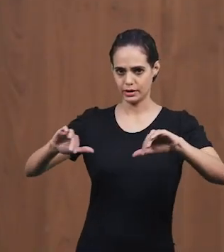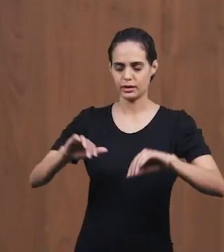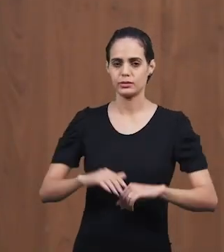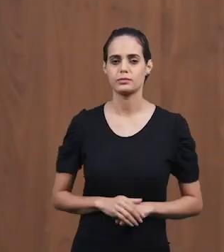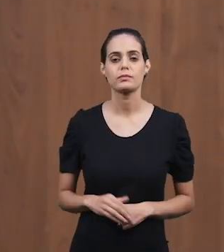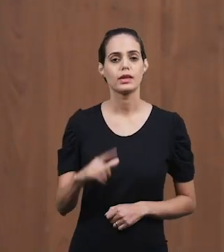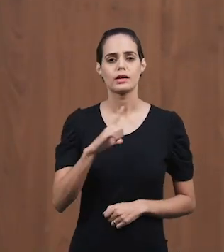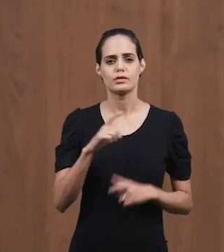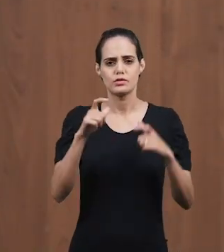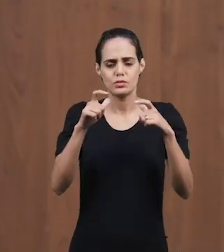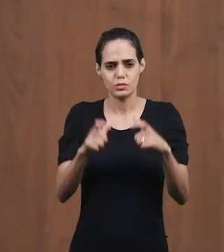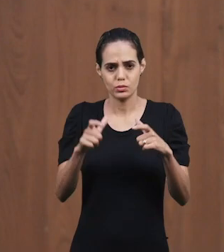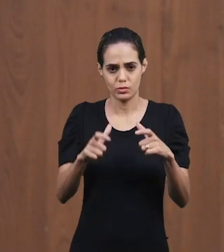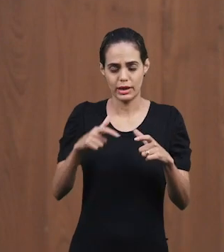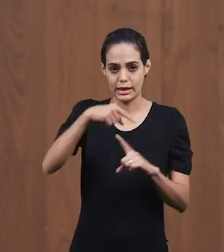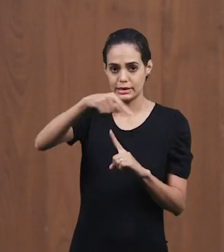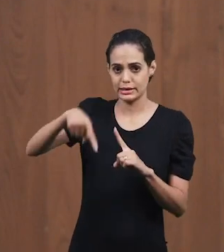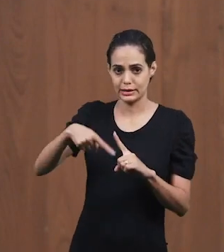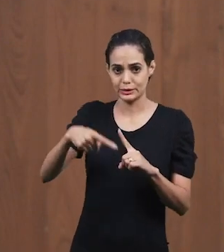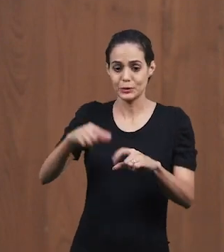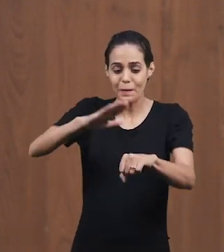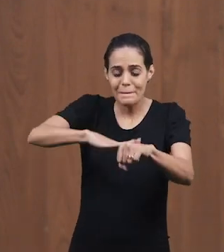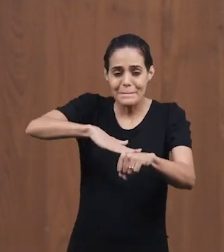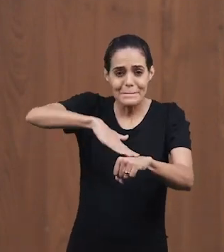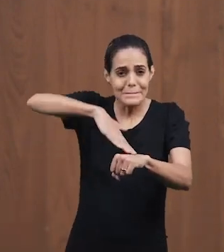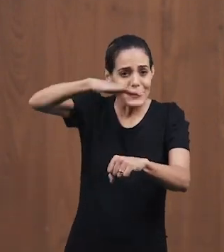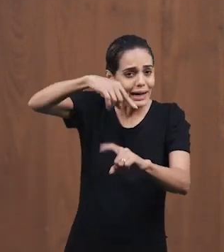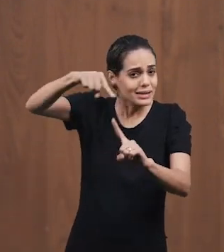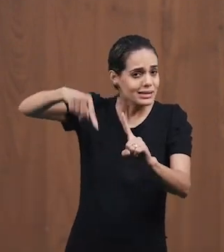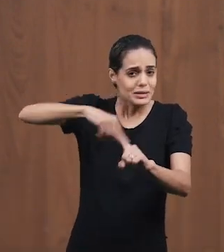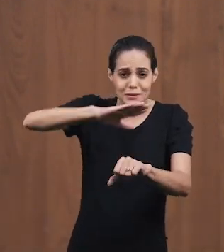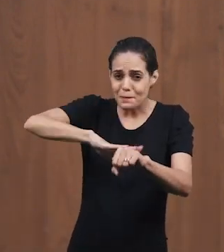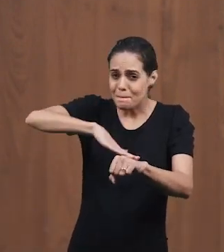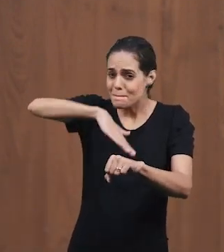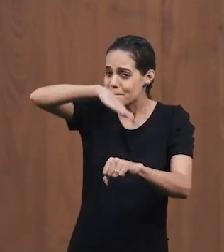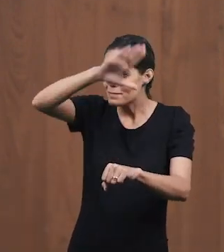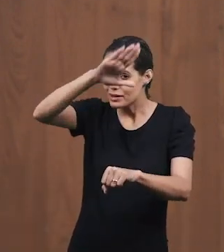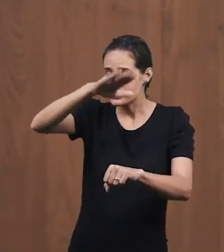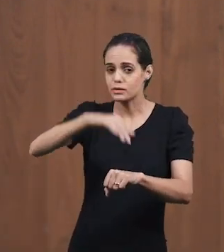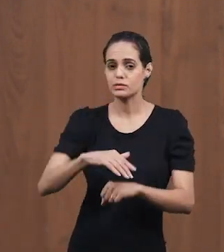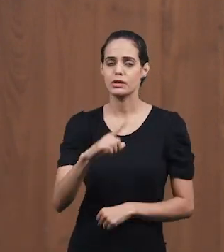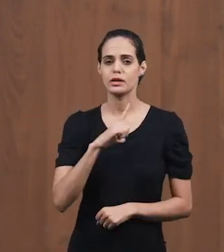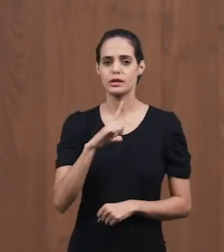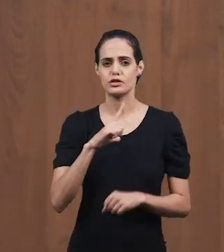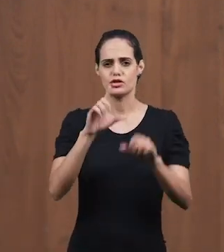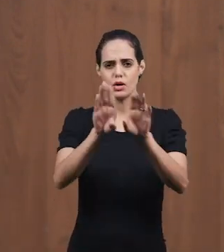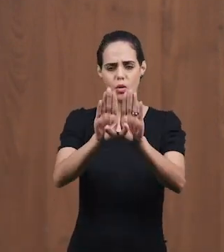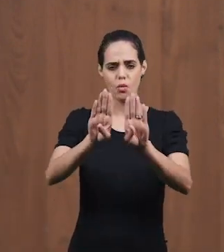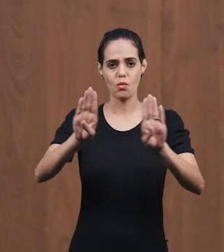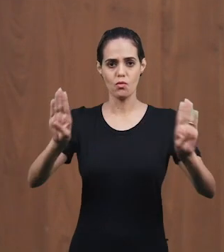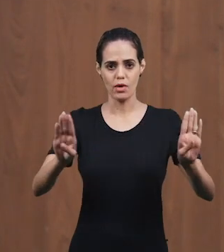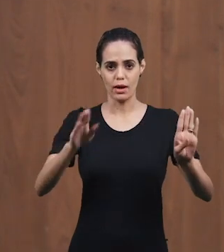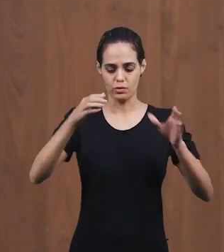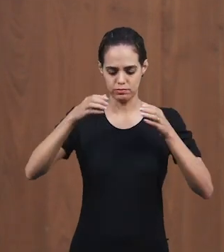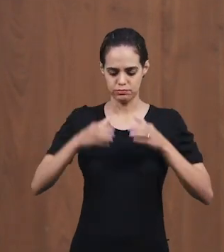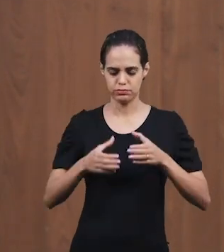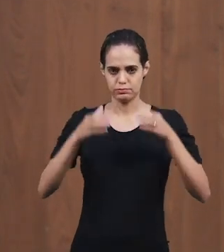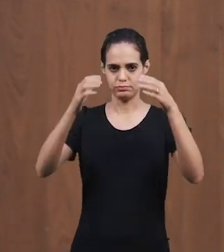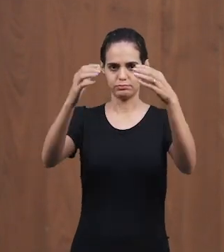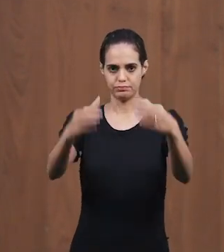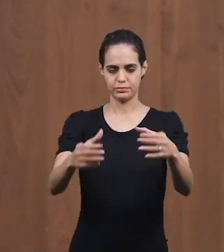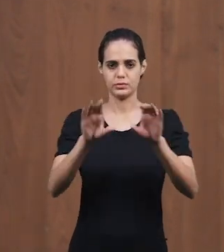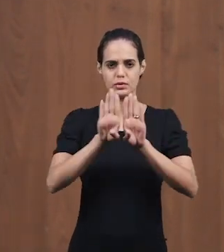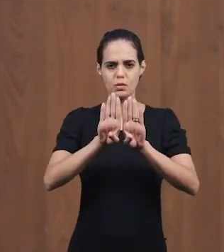Le premier appelé lieu saint et l'autre le saint des saints. Il y avait un voile qui faisait la séparation entre ces